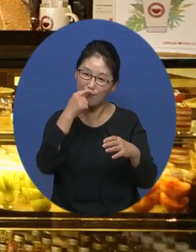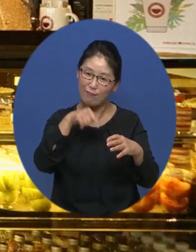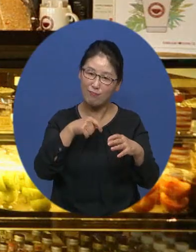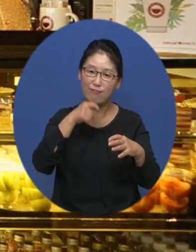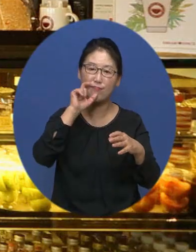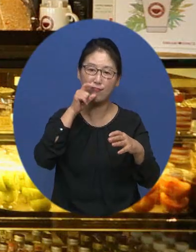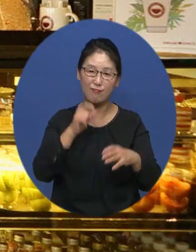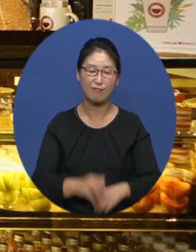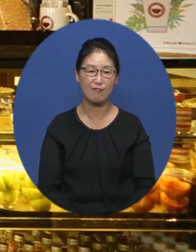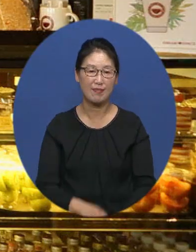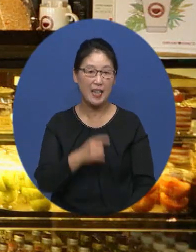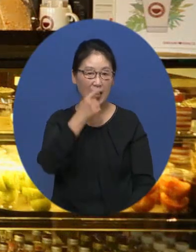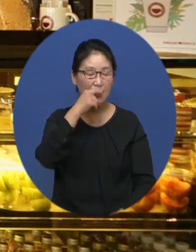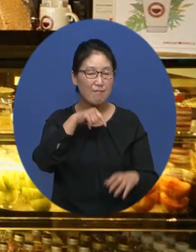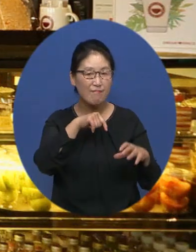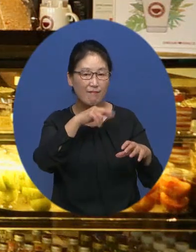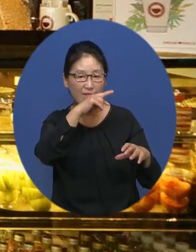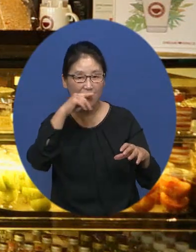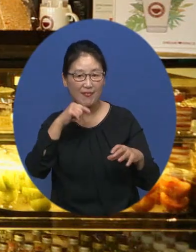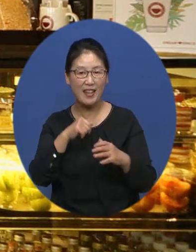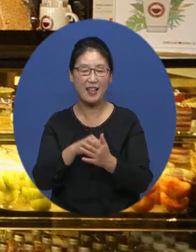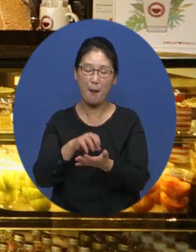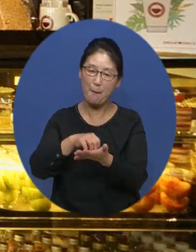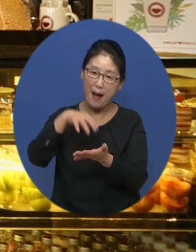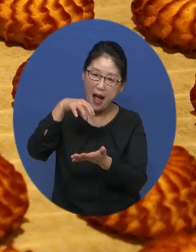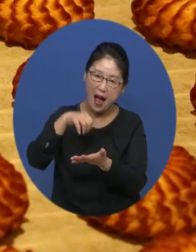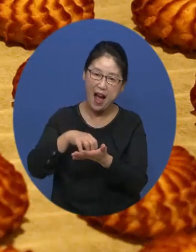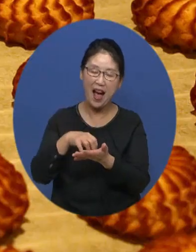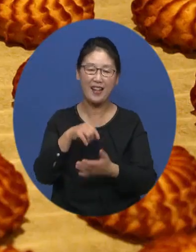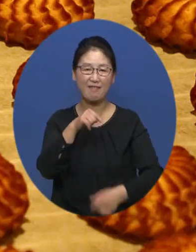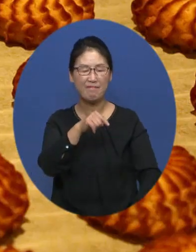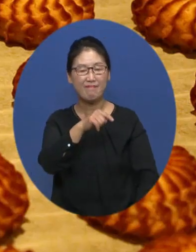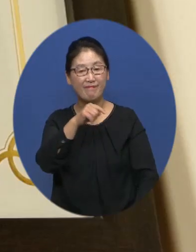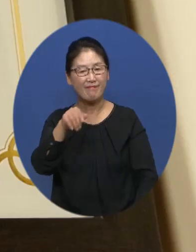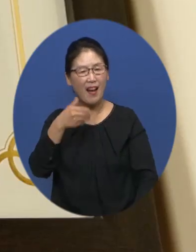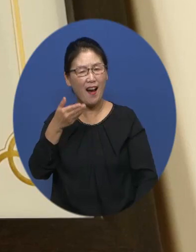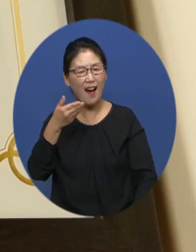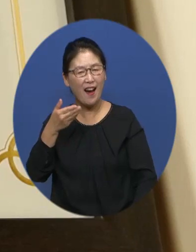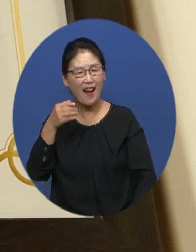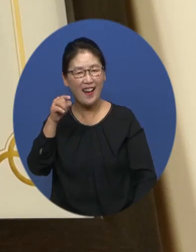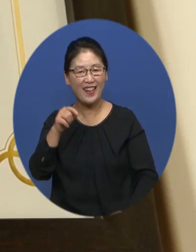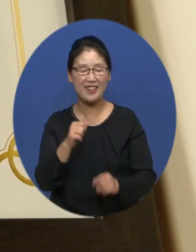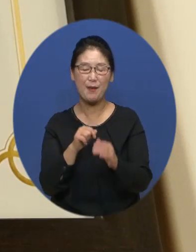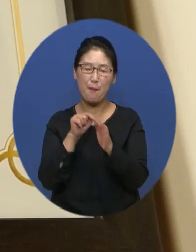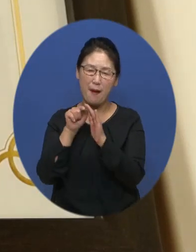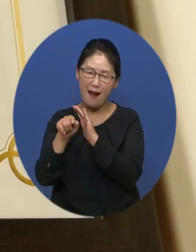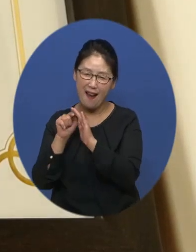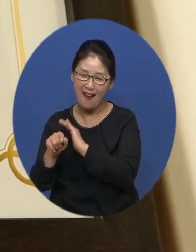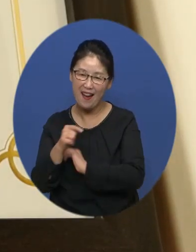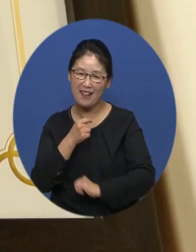그윽한 커피향과 고소한 빵 냄새까지 더해져 누구라도 다시 찾고 싶은 공간인데요.